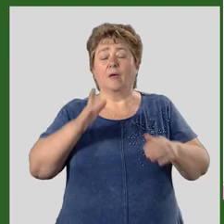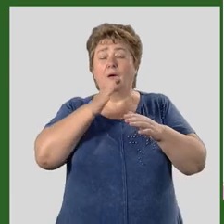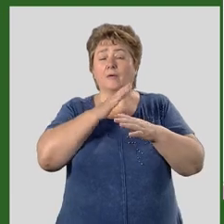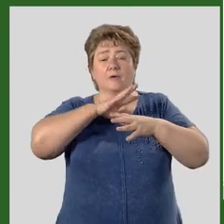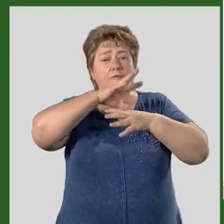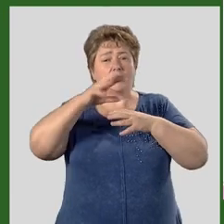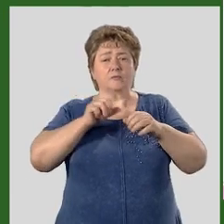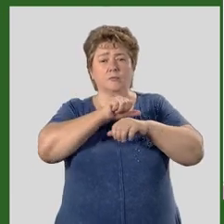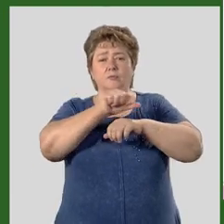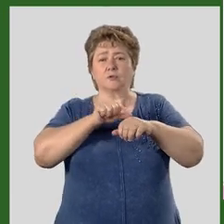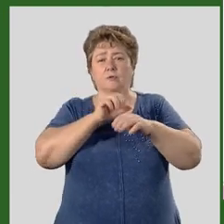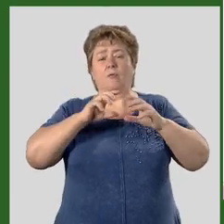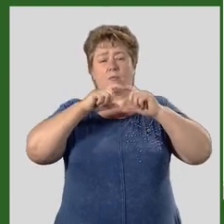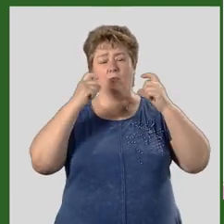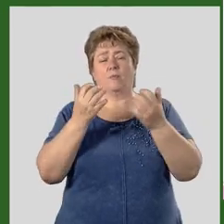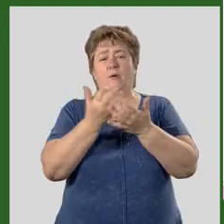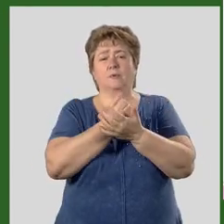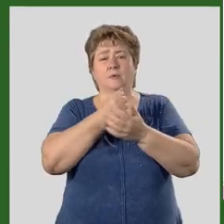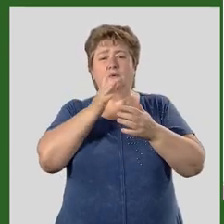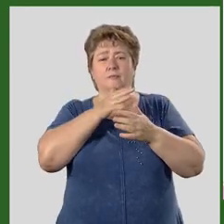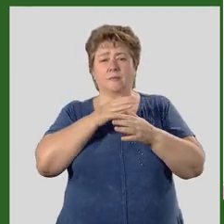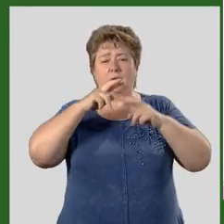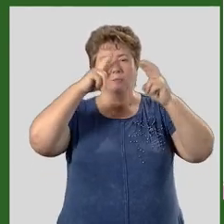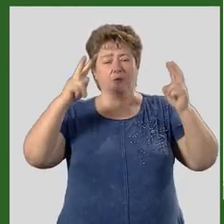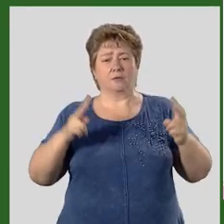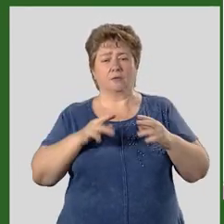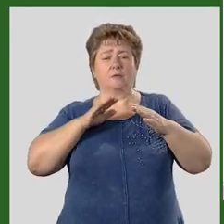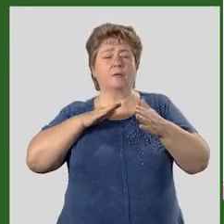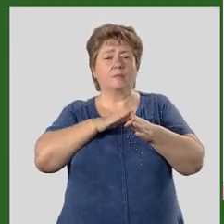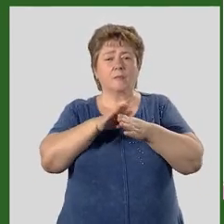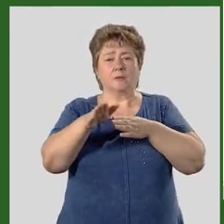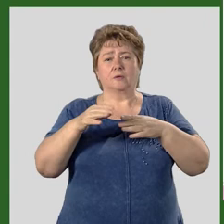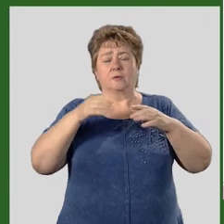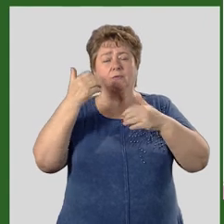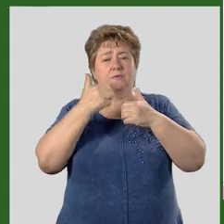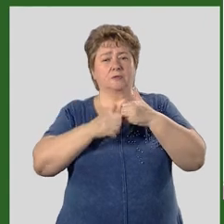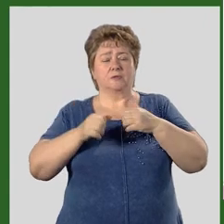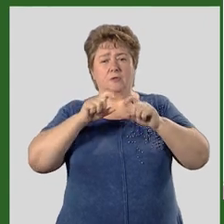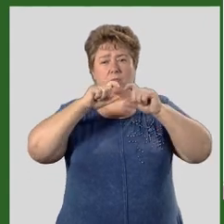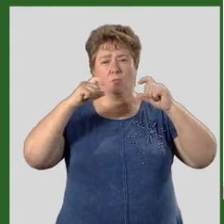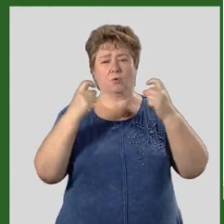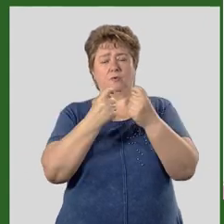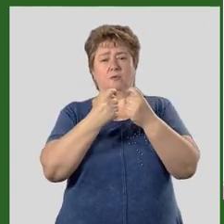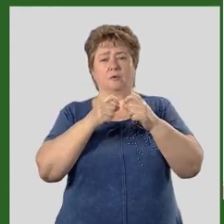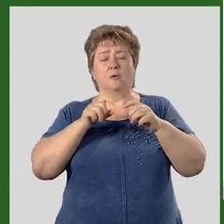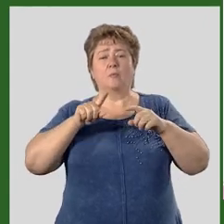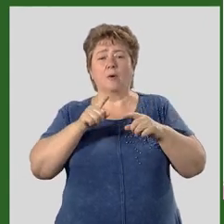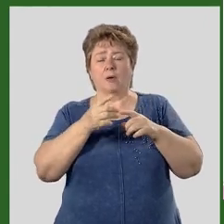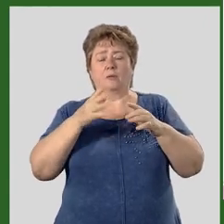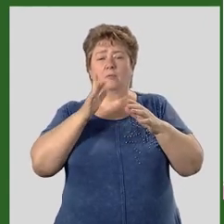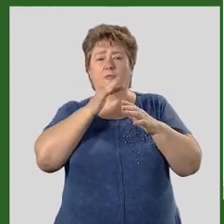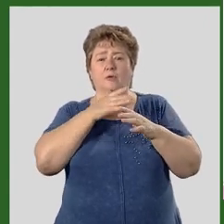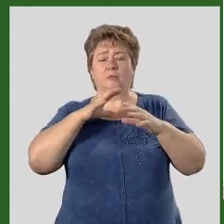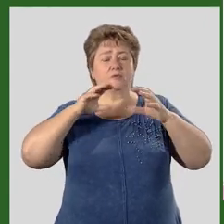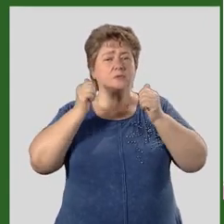Время во всем часовом поясе определяется по времени меридиана, проходящего в середине пояса. Поэтому время